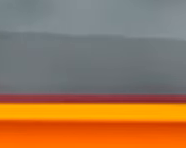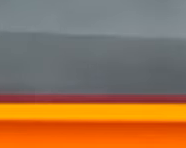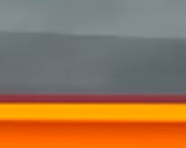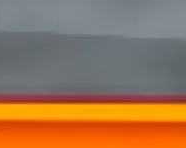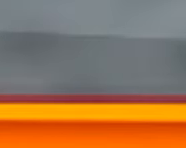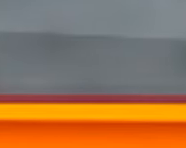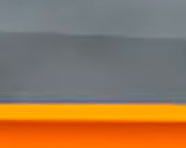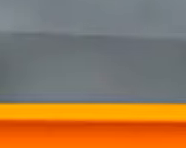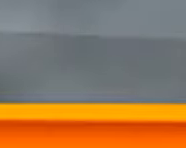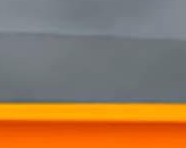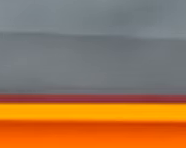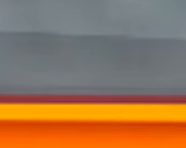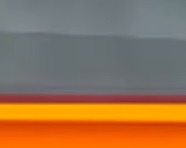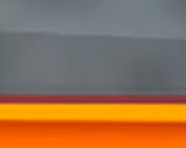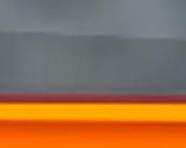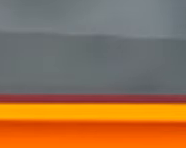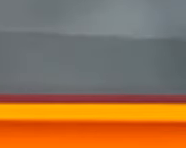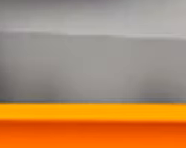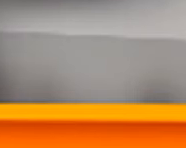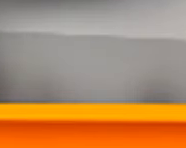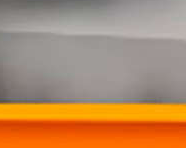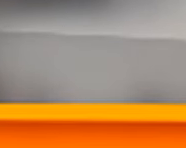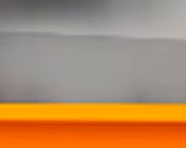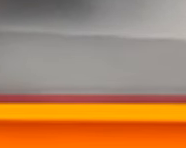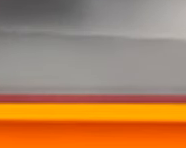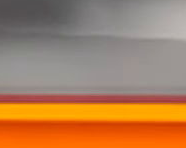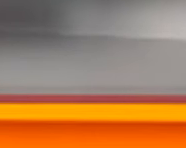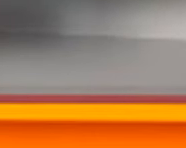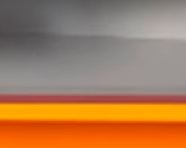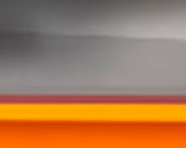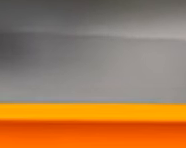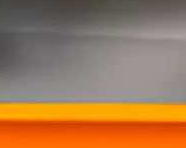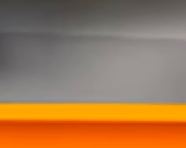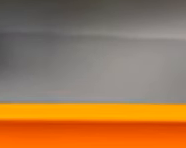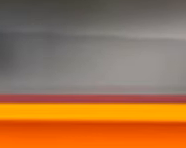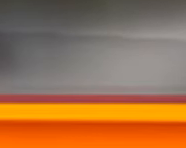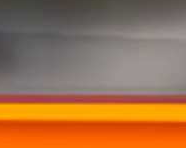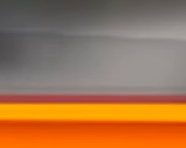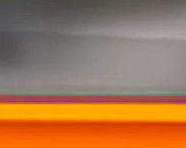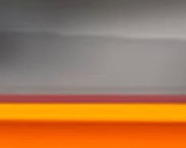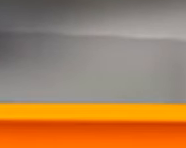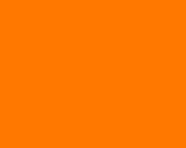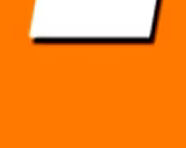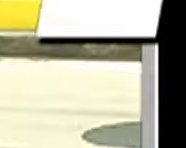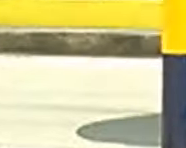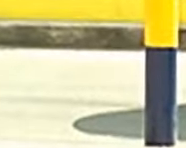Bangka tumaob sa Burdeos, Quezon, 14 na sakay nasagip.